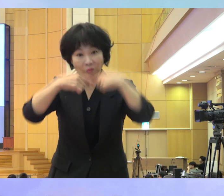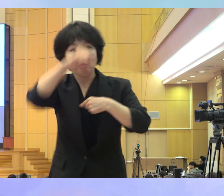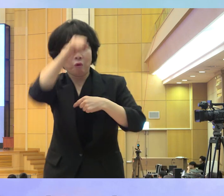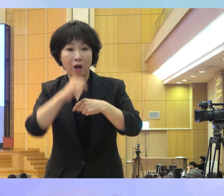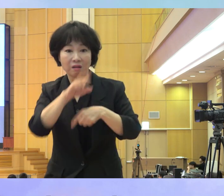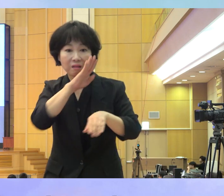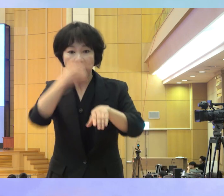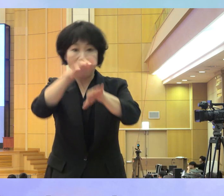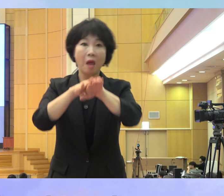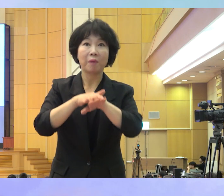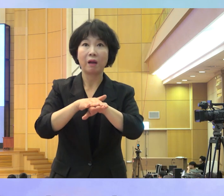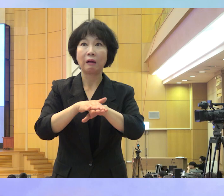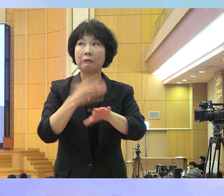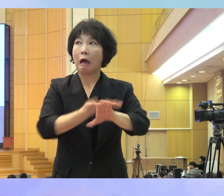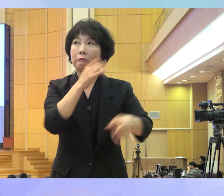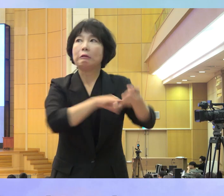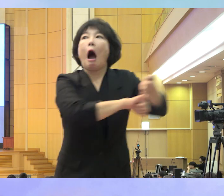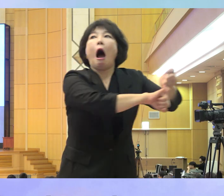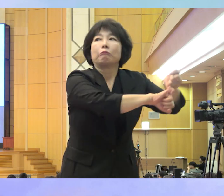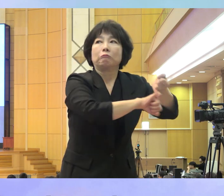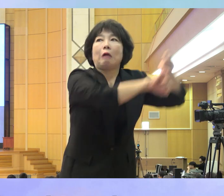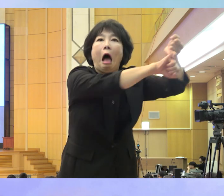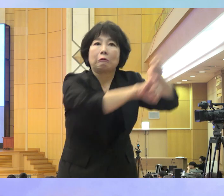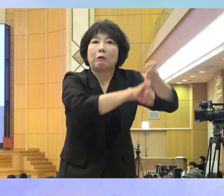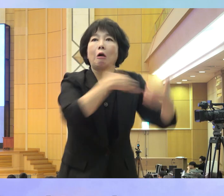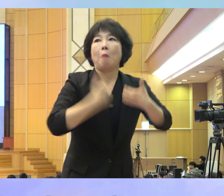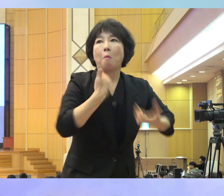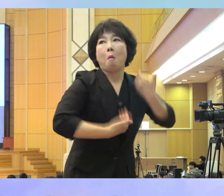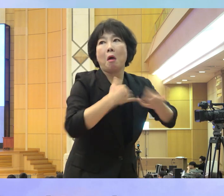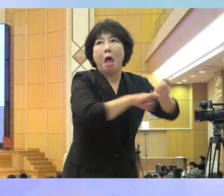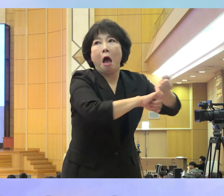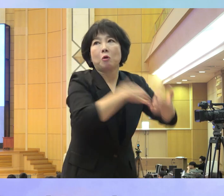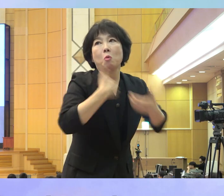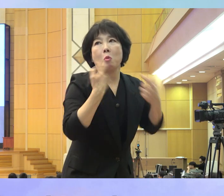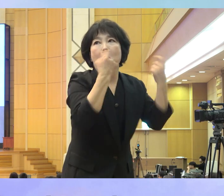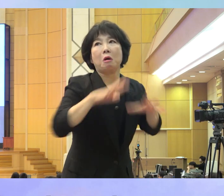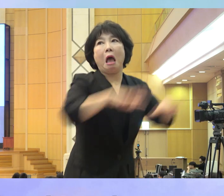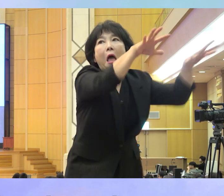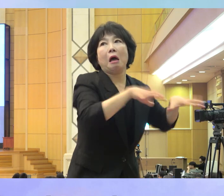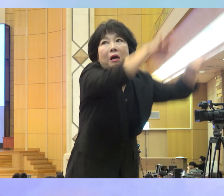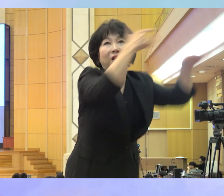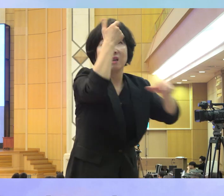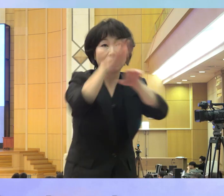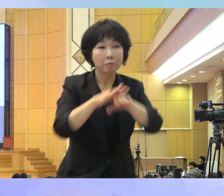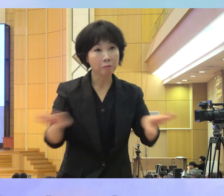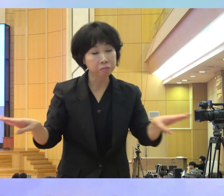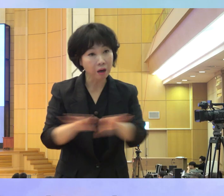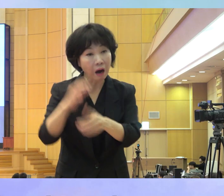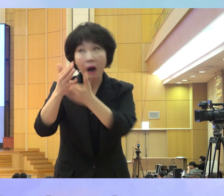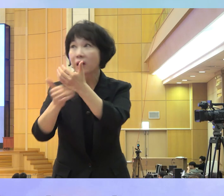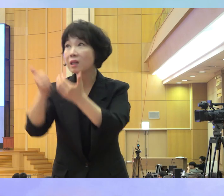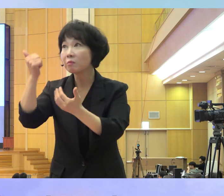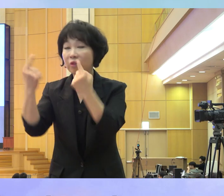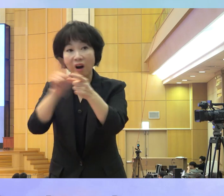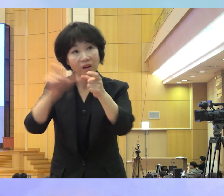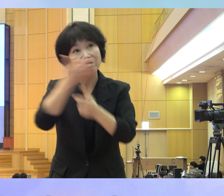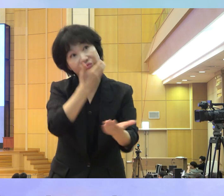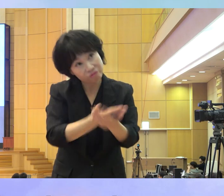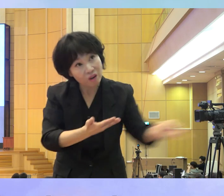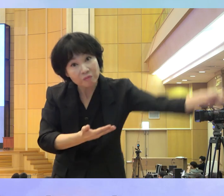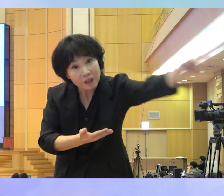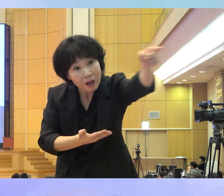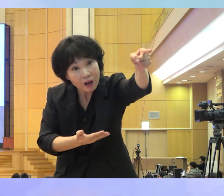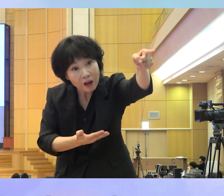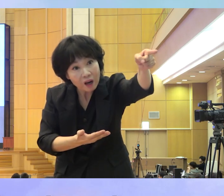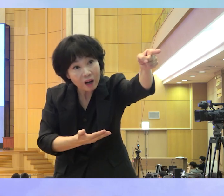이 시간에 다른 게 더 귀해서 다른 게 더 중요해서 주님보다 그게 더 중요해서 주일도 못